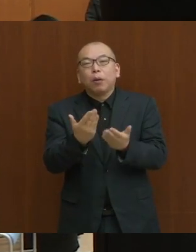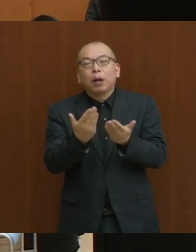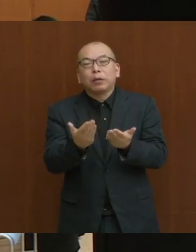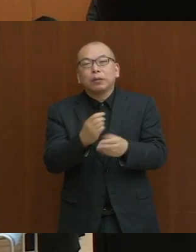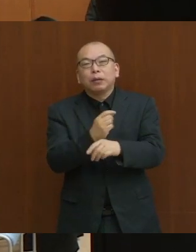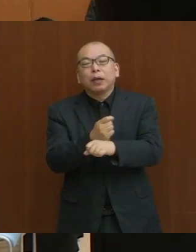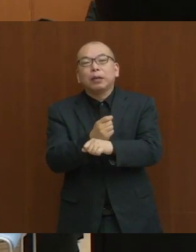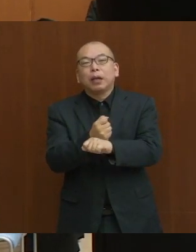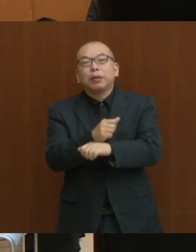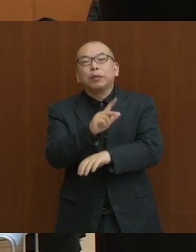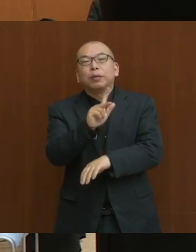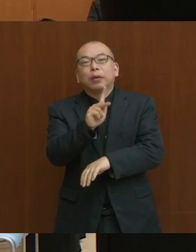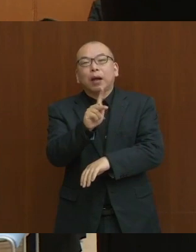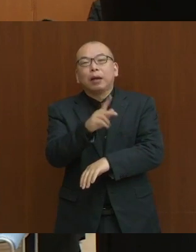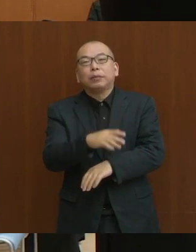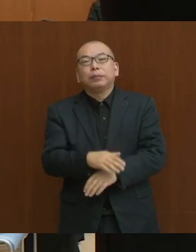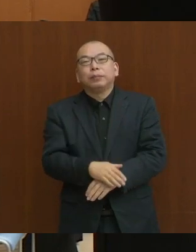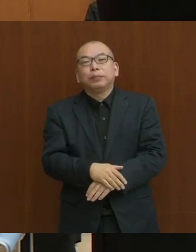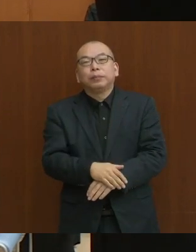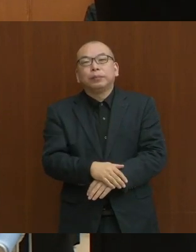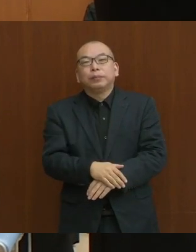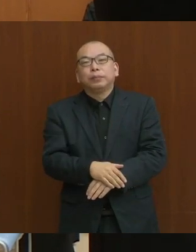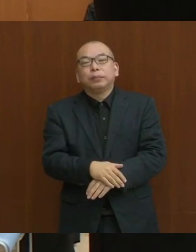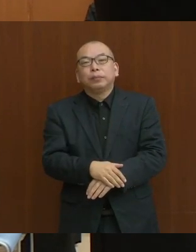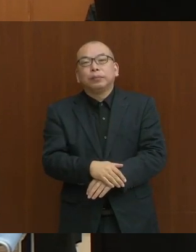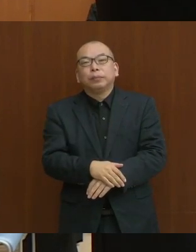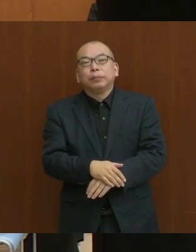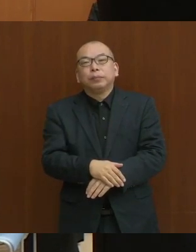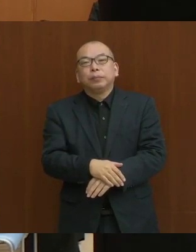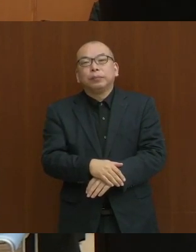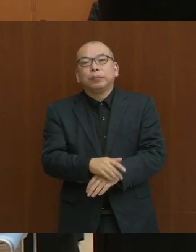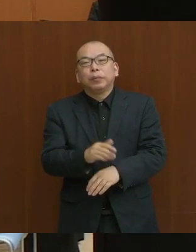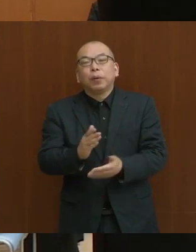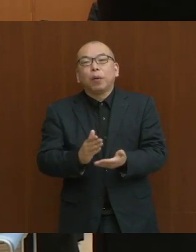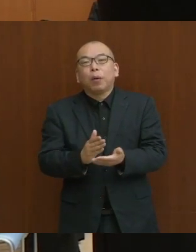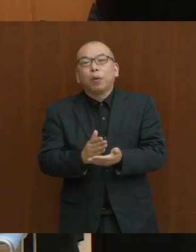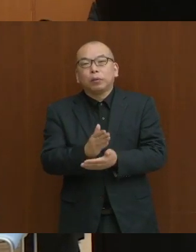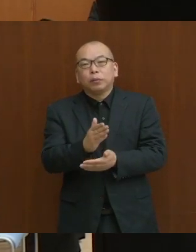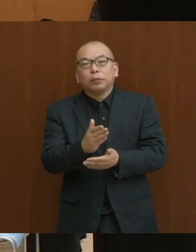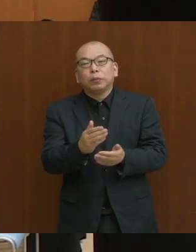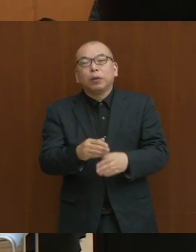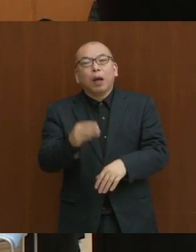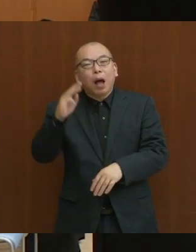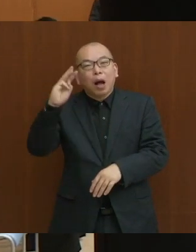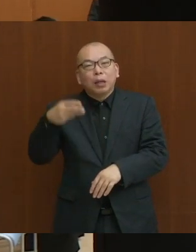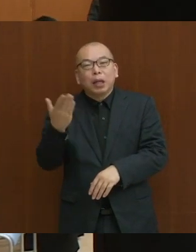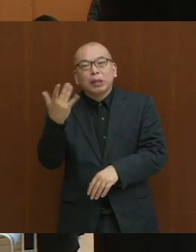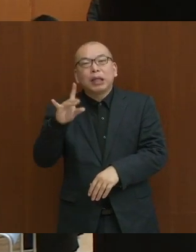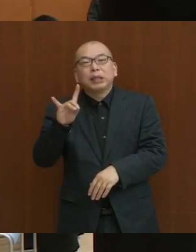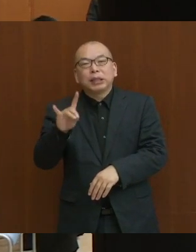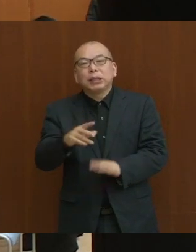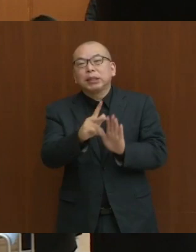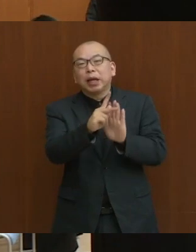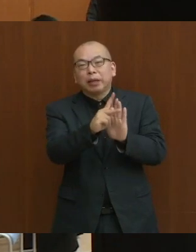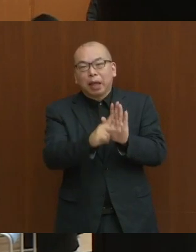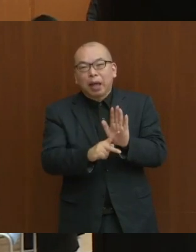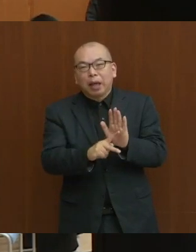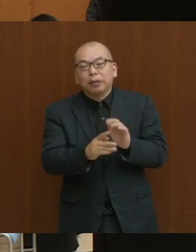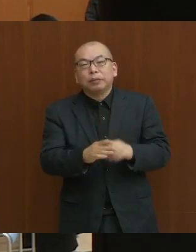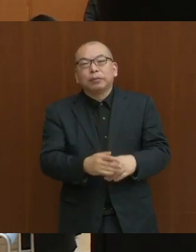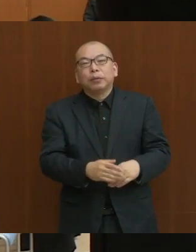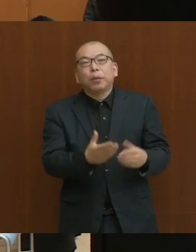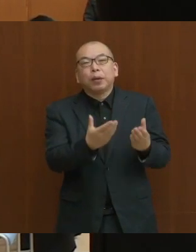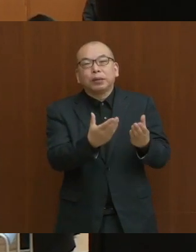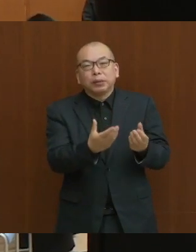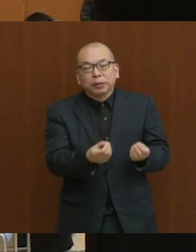科総合理工学専攻物質化学コースの博士前期課程において所定の単位を